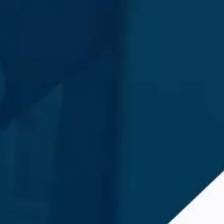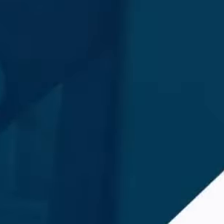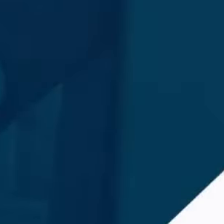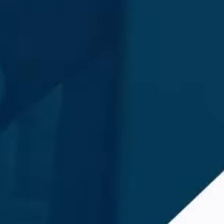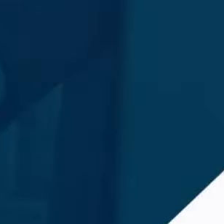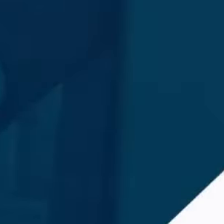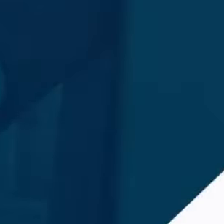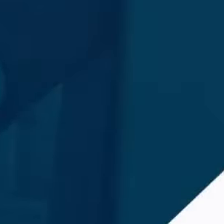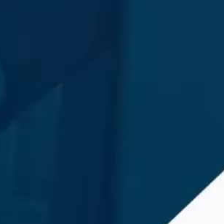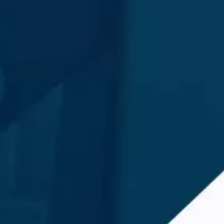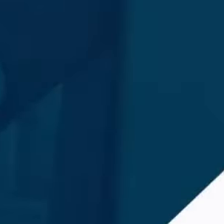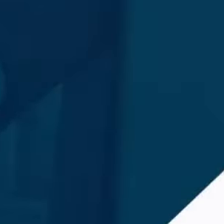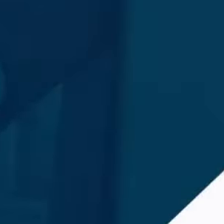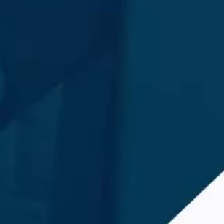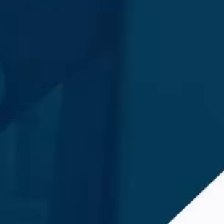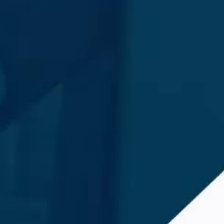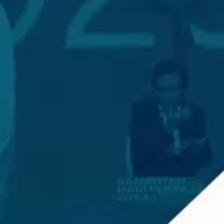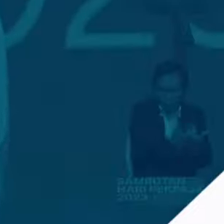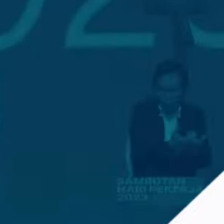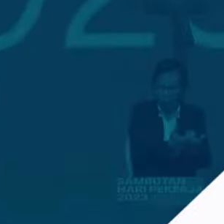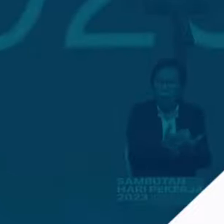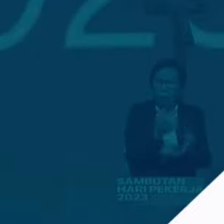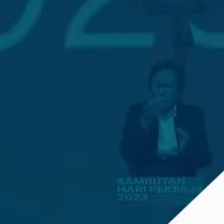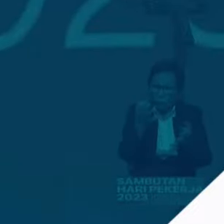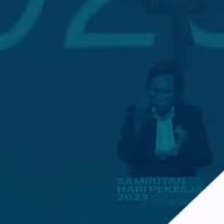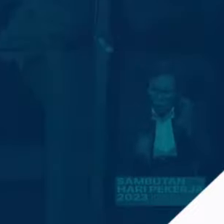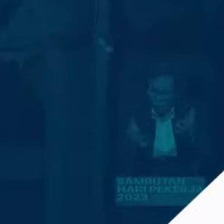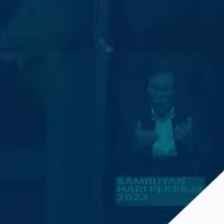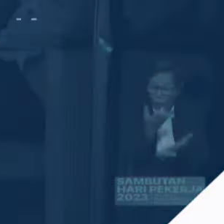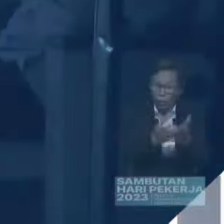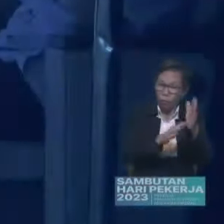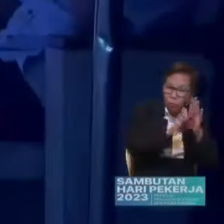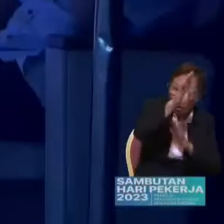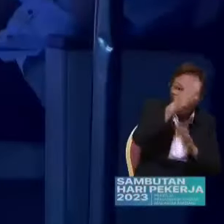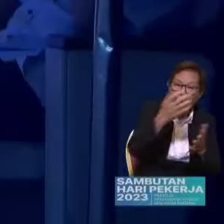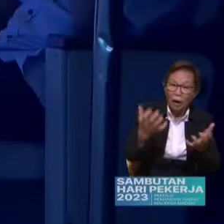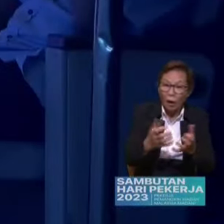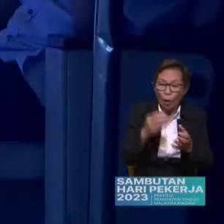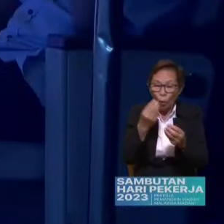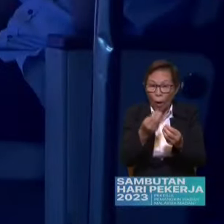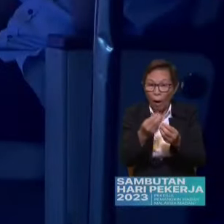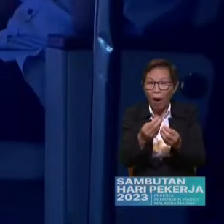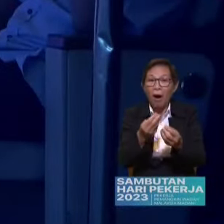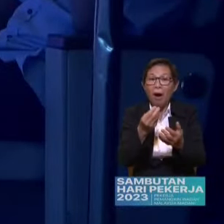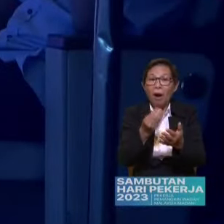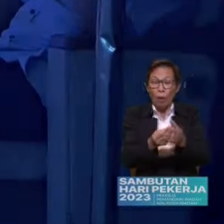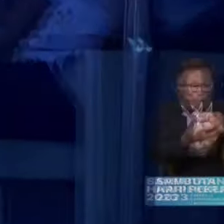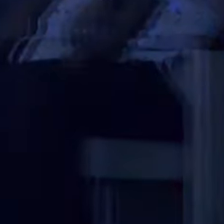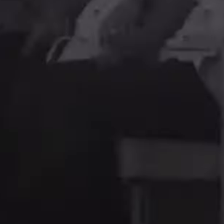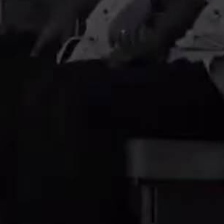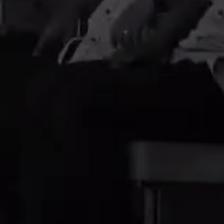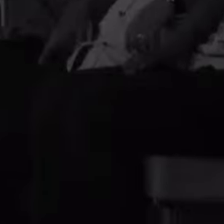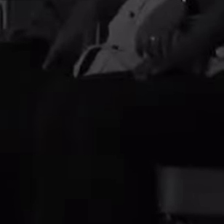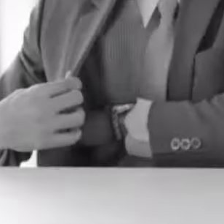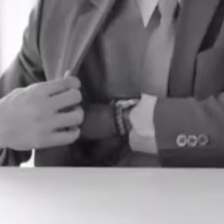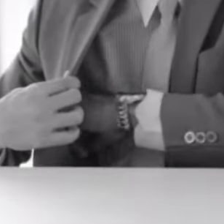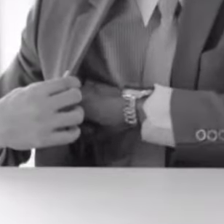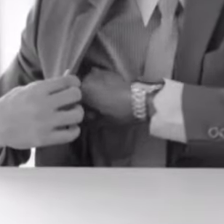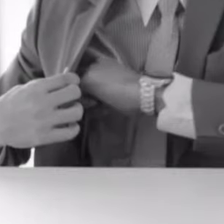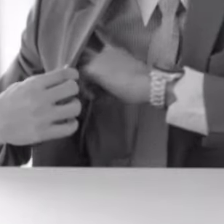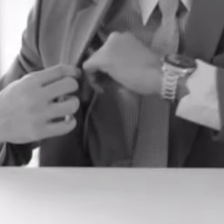kalau mahu ekonomi berkembang kalau mahu hasil lawan danuskan